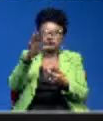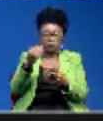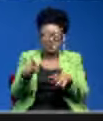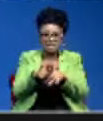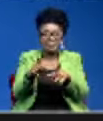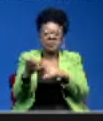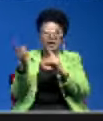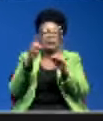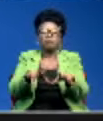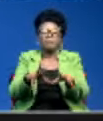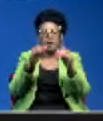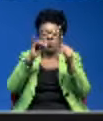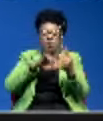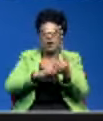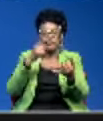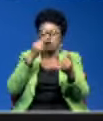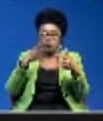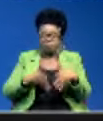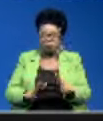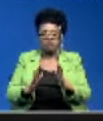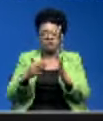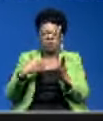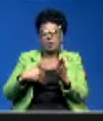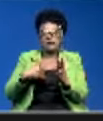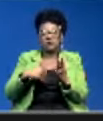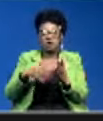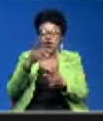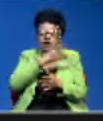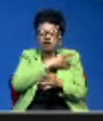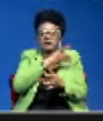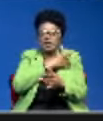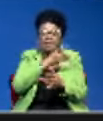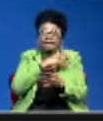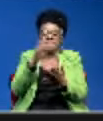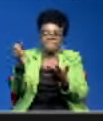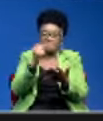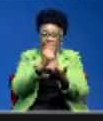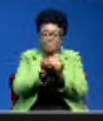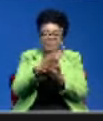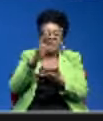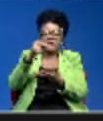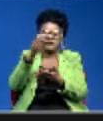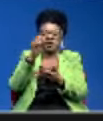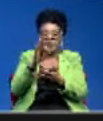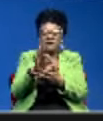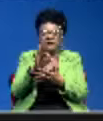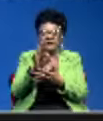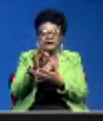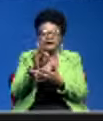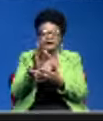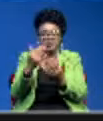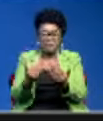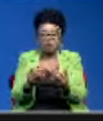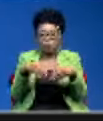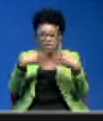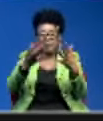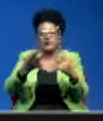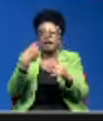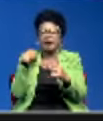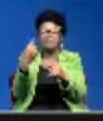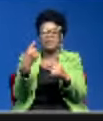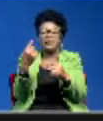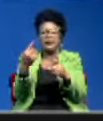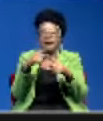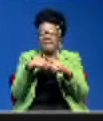mkewe aliyejifungua kupitia upasuaji. Daktari alimsajili kwa mfumo wa NHIF pasi na kumpa nambari, ila